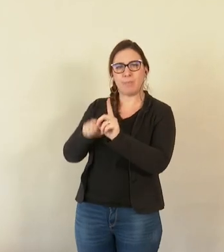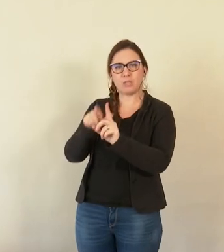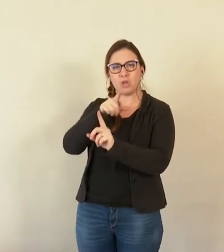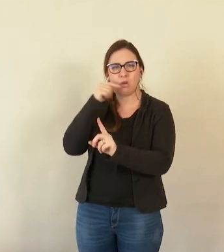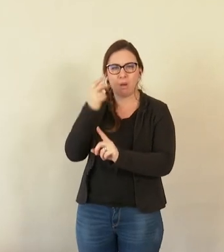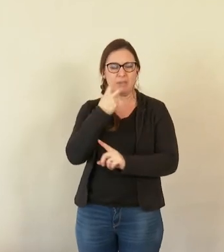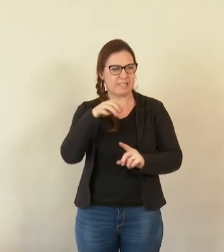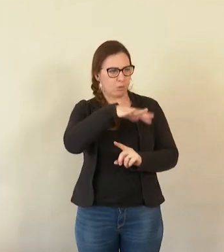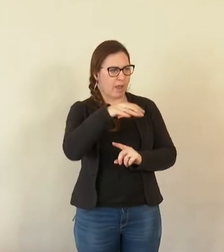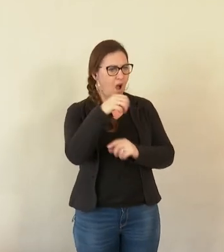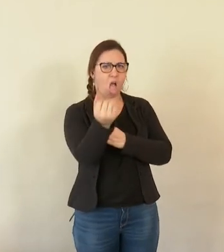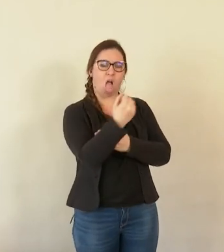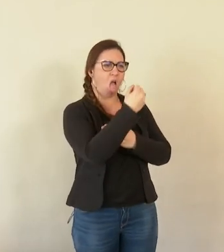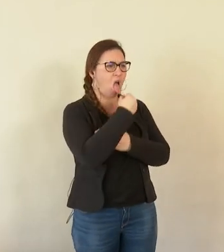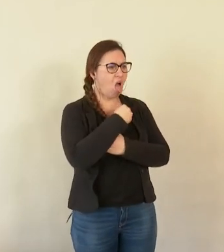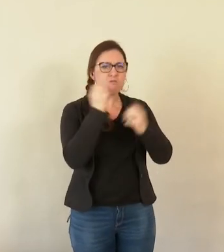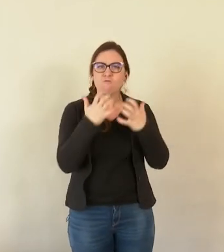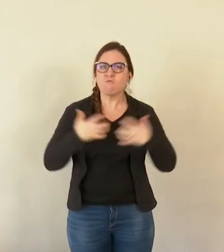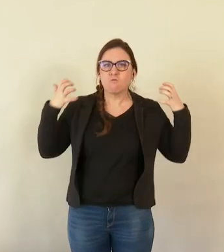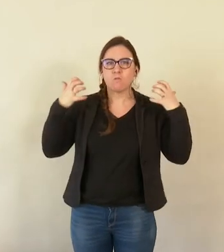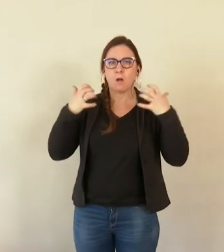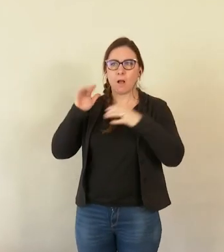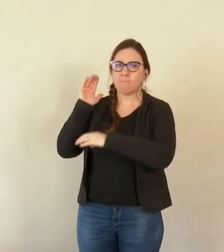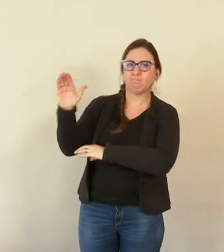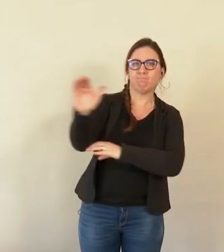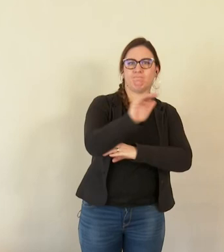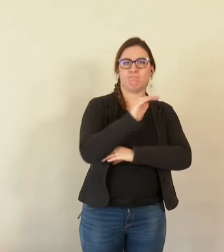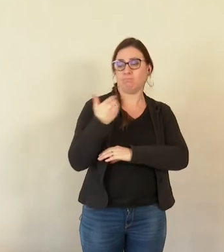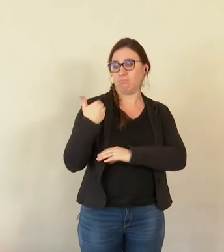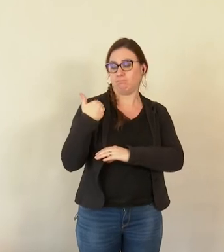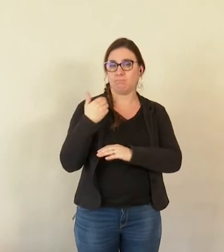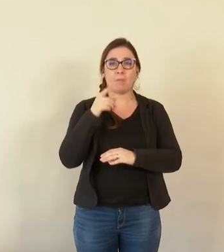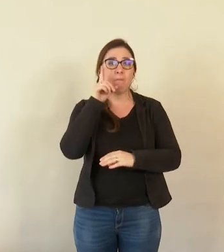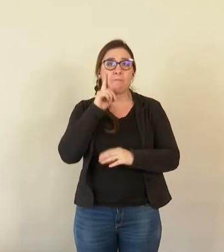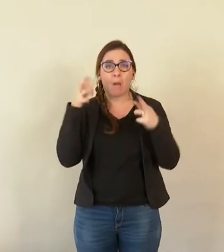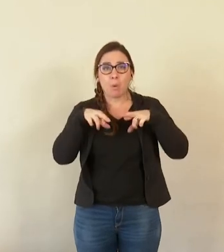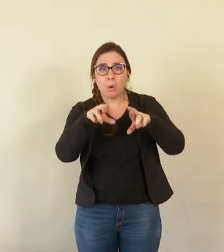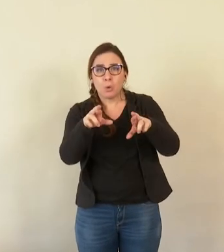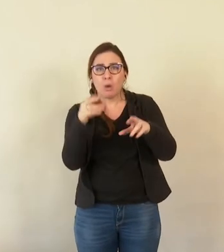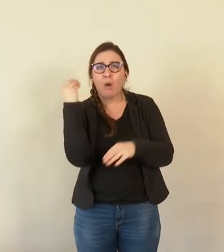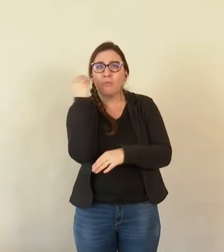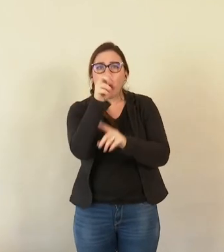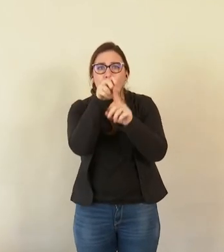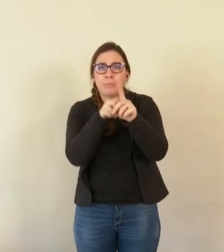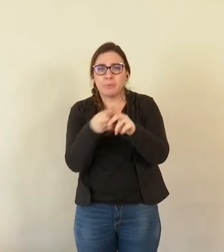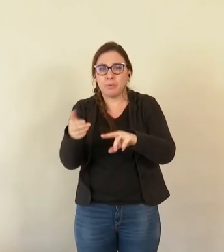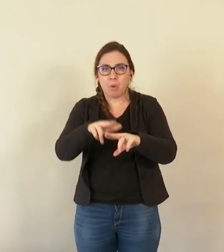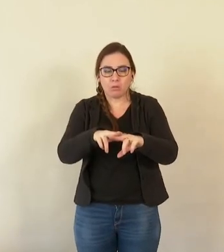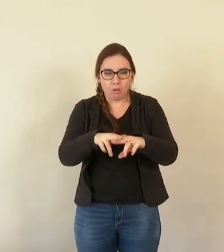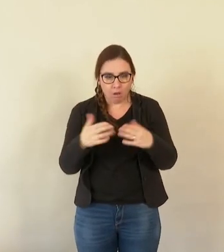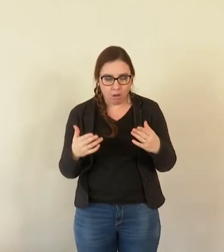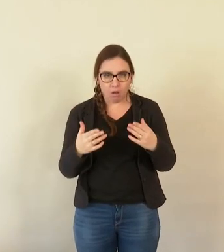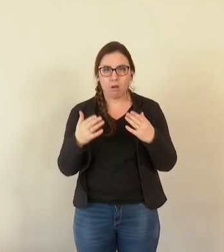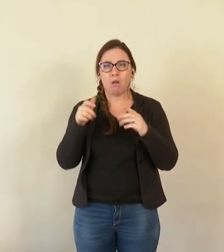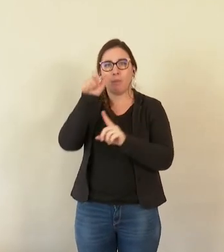concitoyens lançait un appel une femme venait de mourir de froid dans la rue et l'abbé Pierre déclara